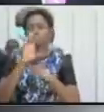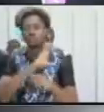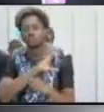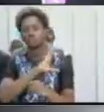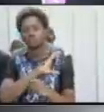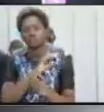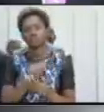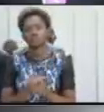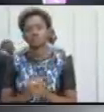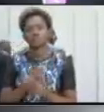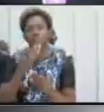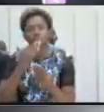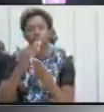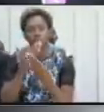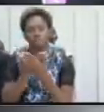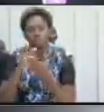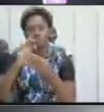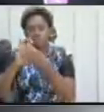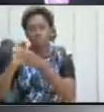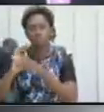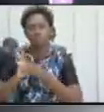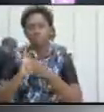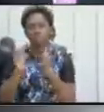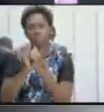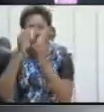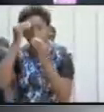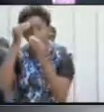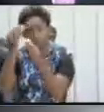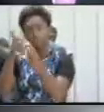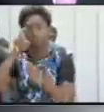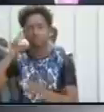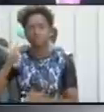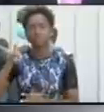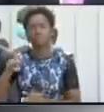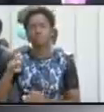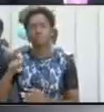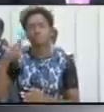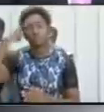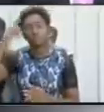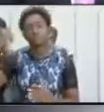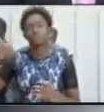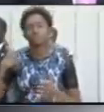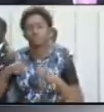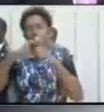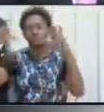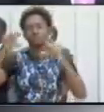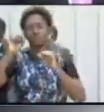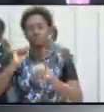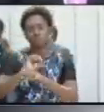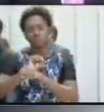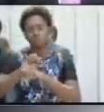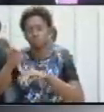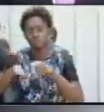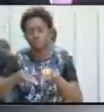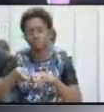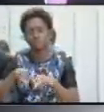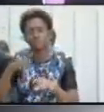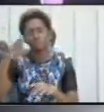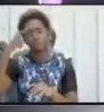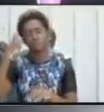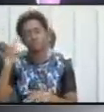police, bonjour collaboration avec information qui a besoin, parce que m'connais un gros travail qui a fait, parce que